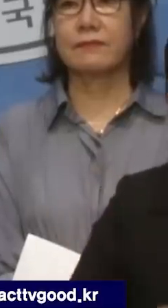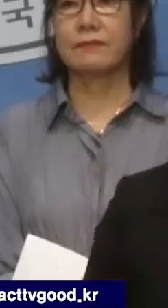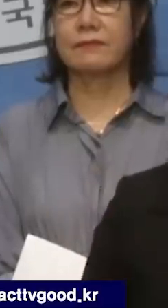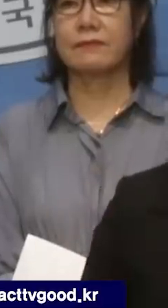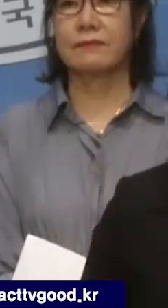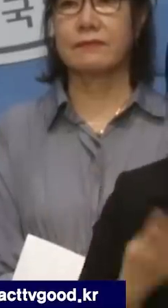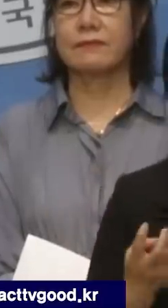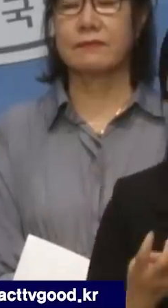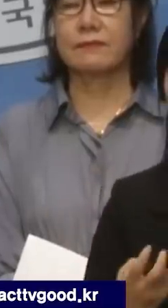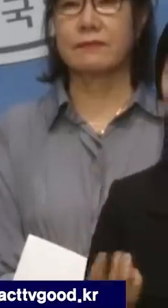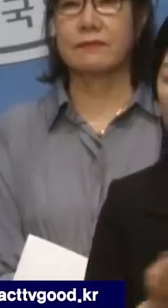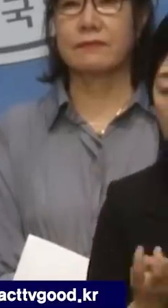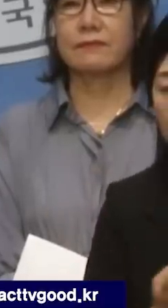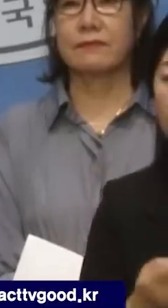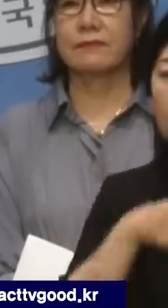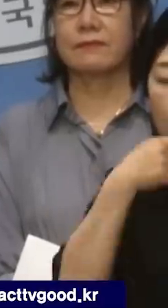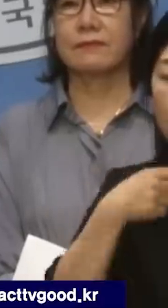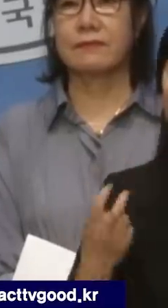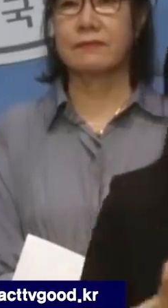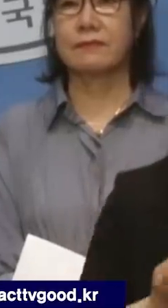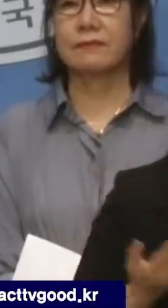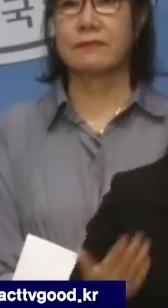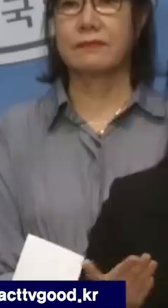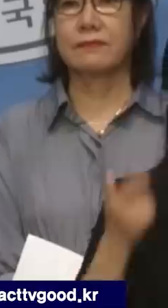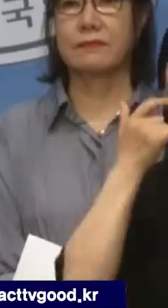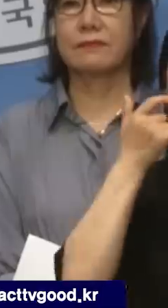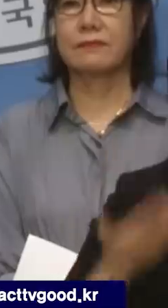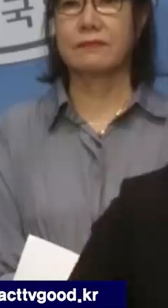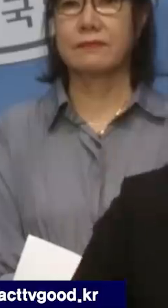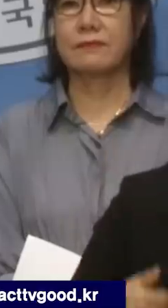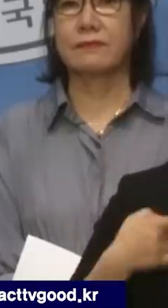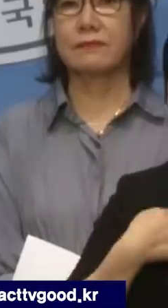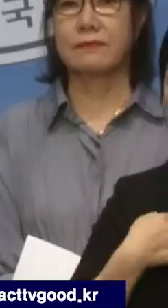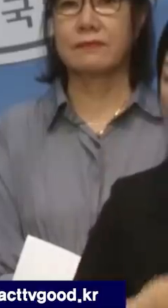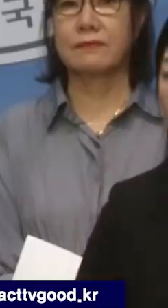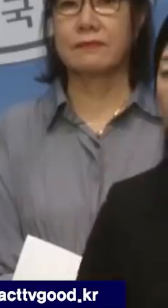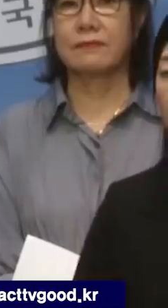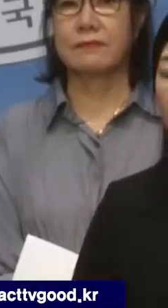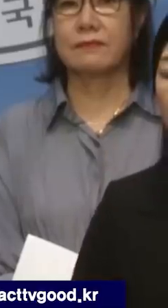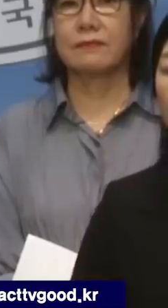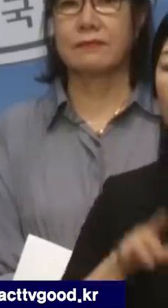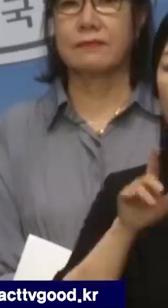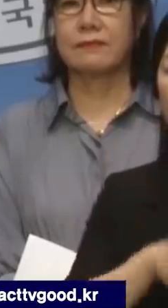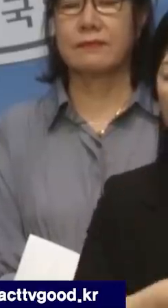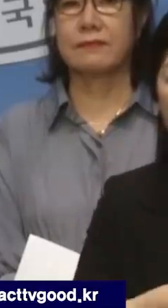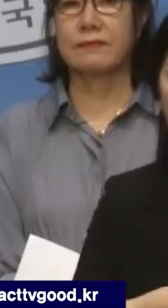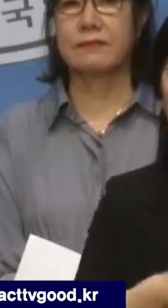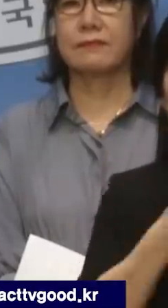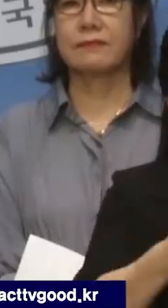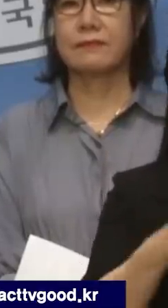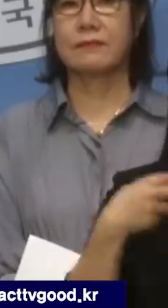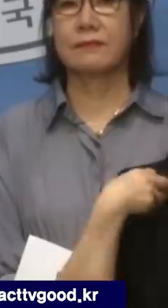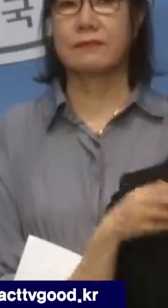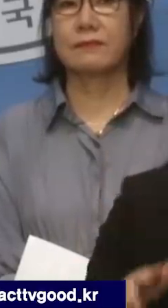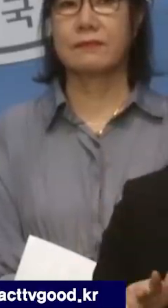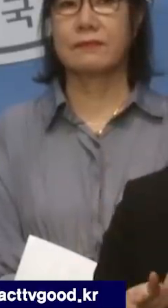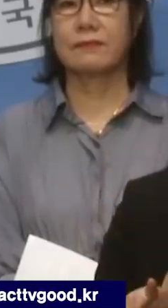되려고 하셨습니다. 윤석열 정부는 핵오염수 방류로 인해 생업을 걱정하고